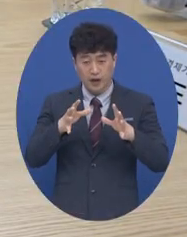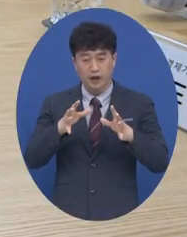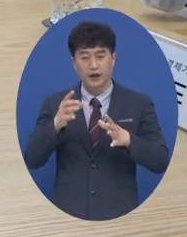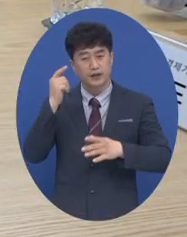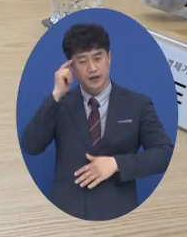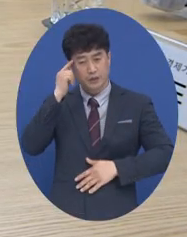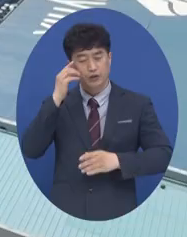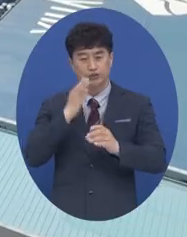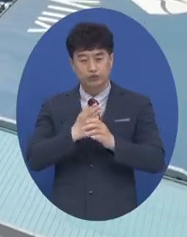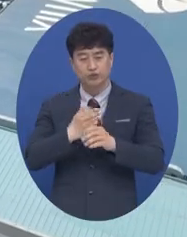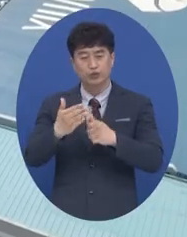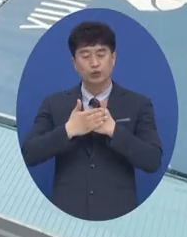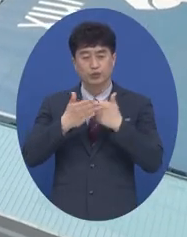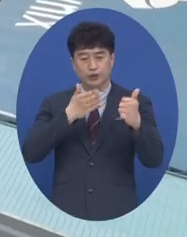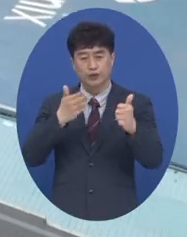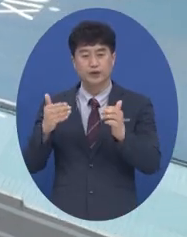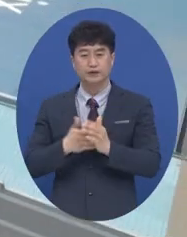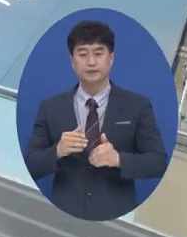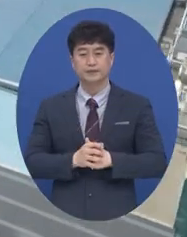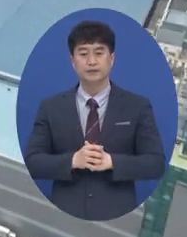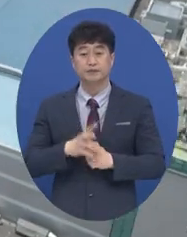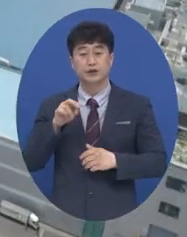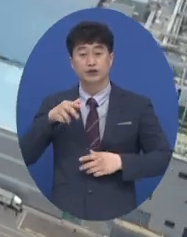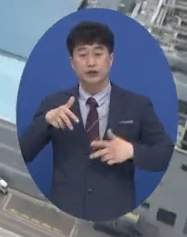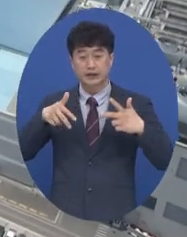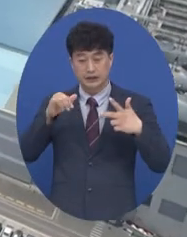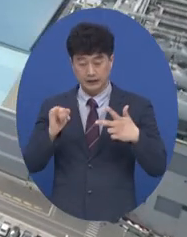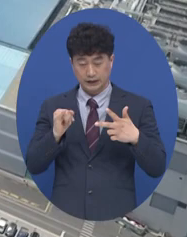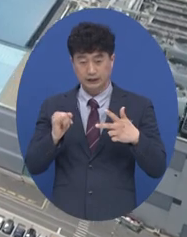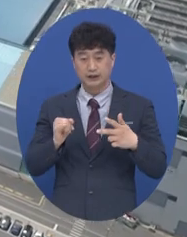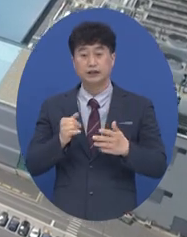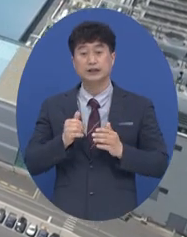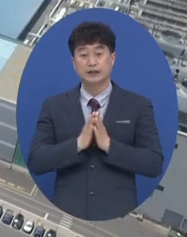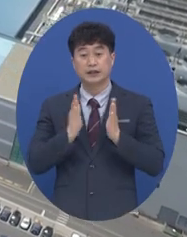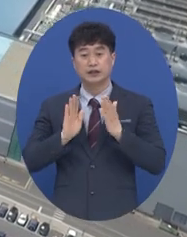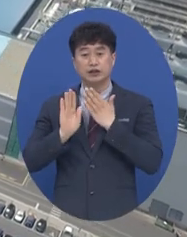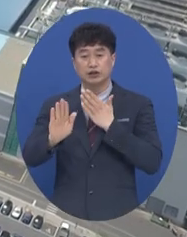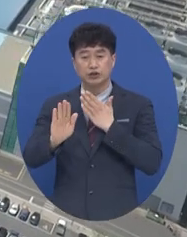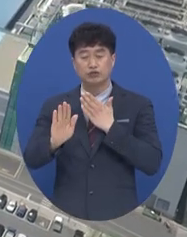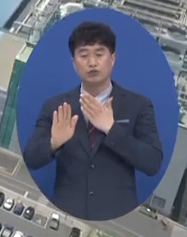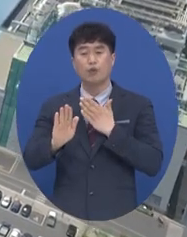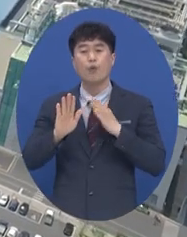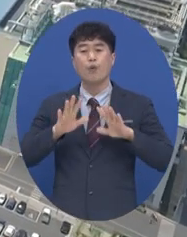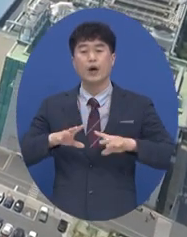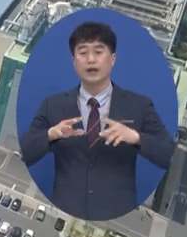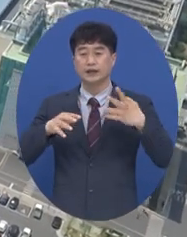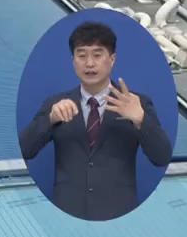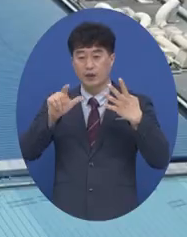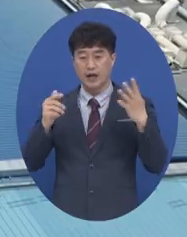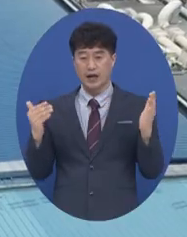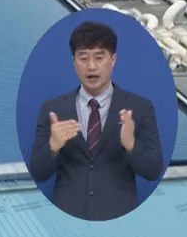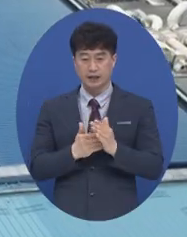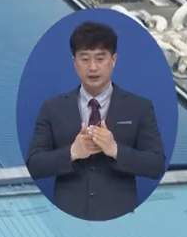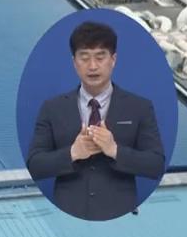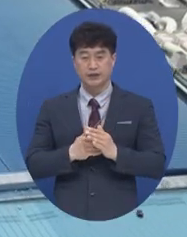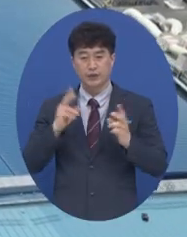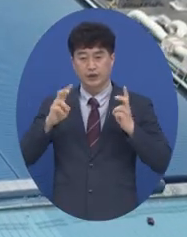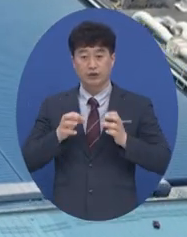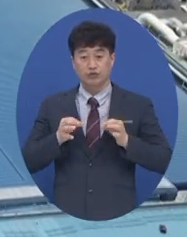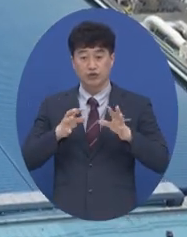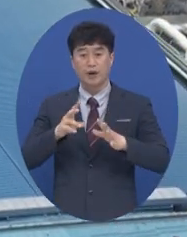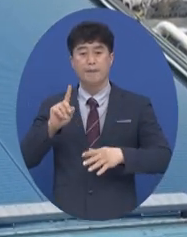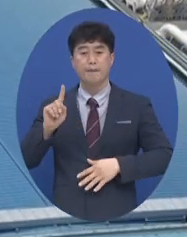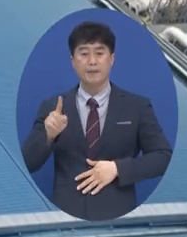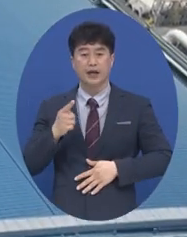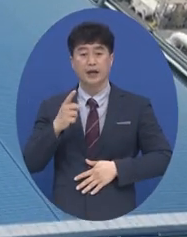요청한 상태입니다. 민선 7기 출범 이후 2018년 7월부터 올해 4월까지 기업